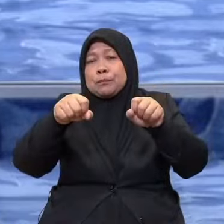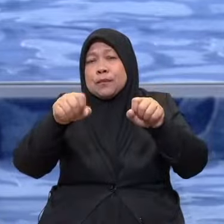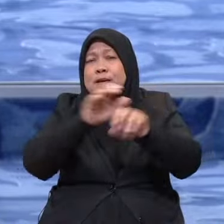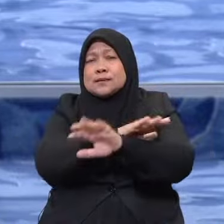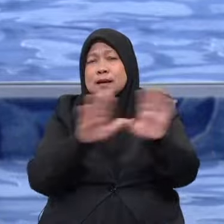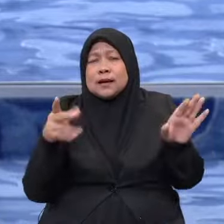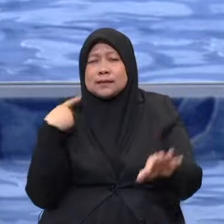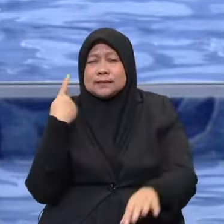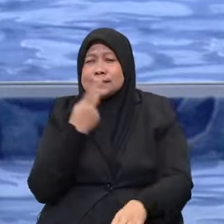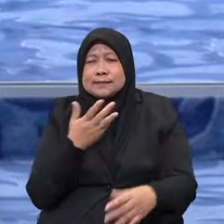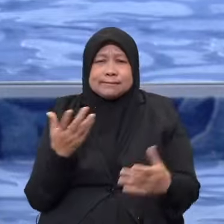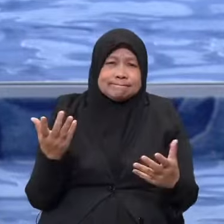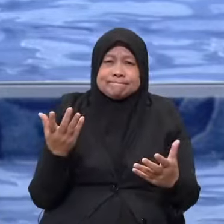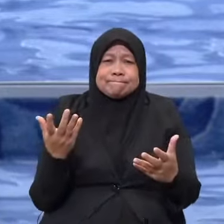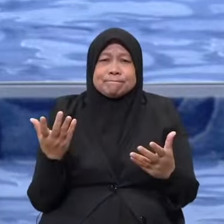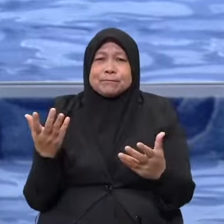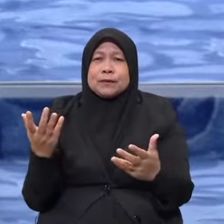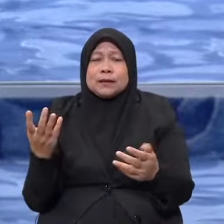Jangan kita korbankan